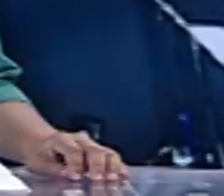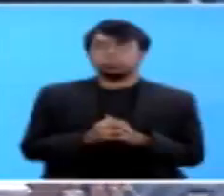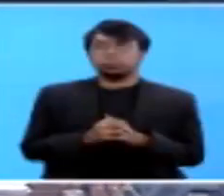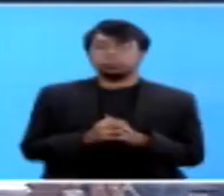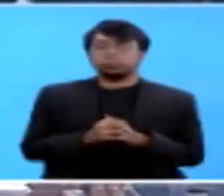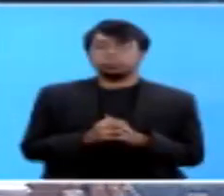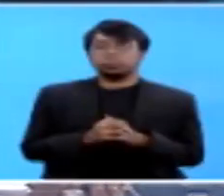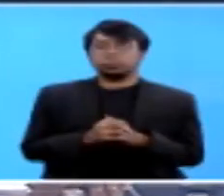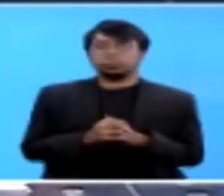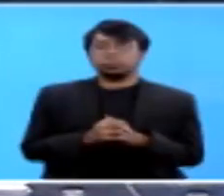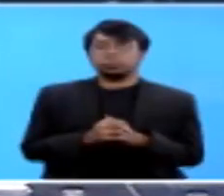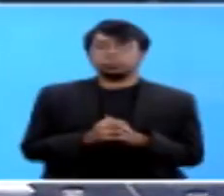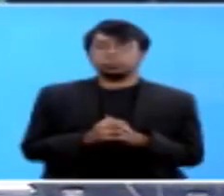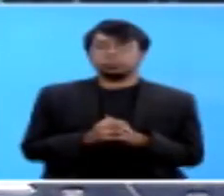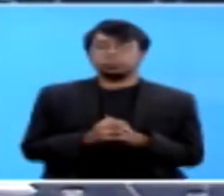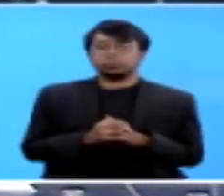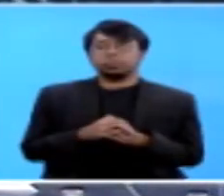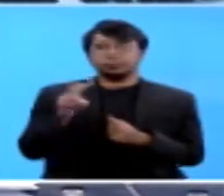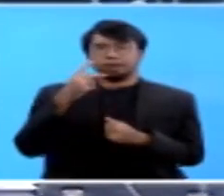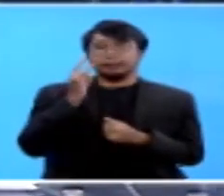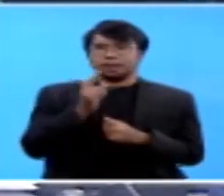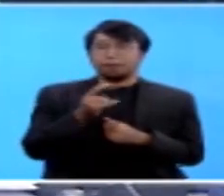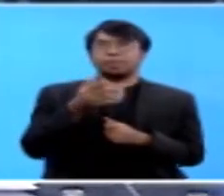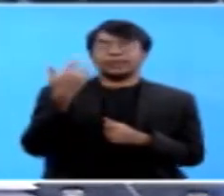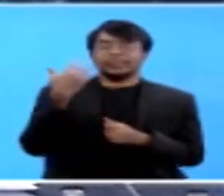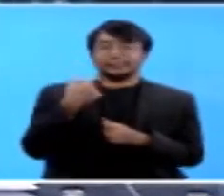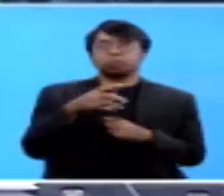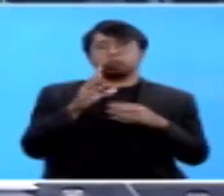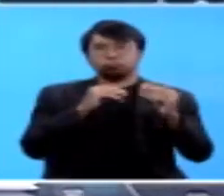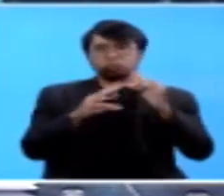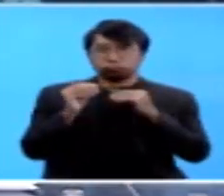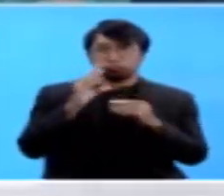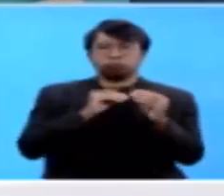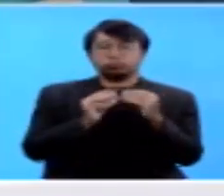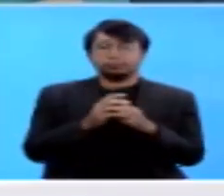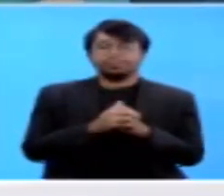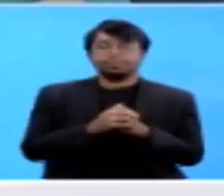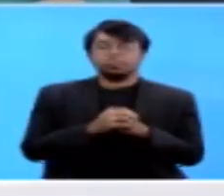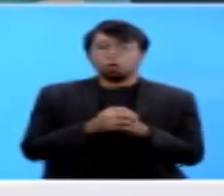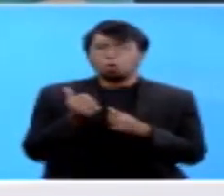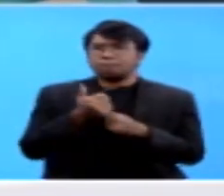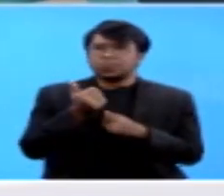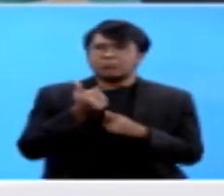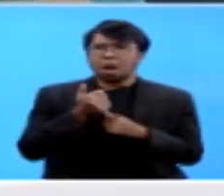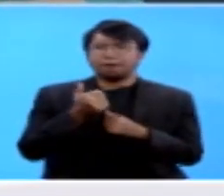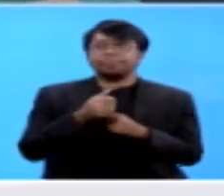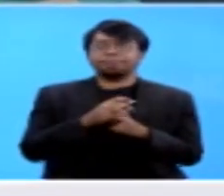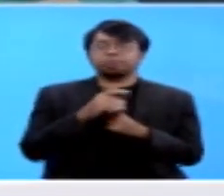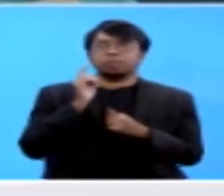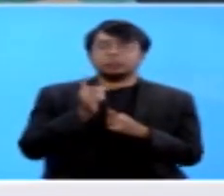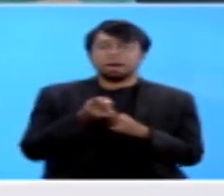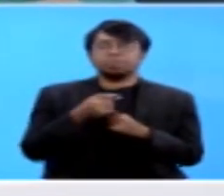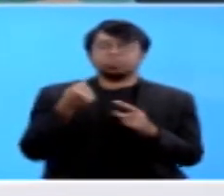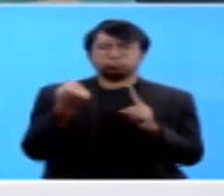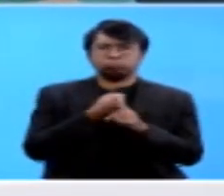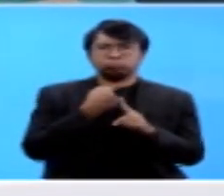Anda masih di iNews yang tadi sudah kita dengarkan bersama bagaimana penjelasan atau kronologis yang diberikan oleh gurunya ya,